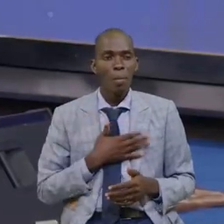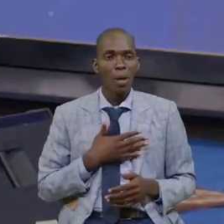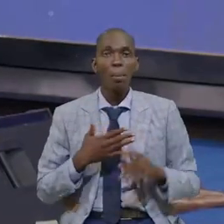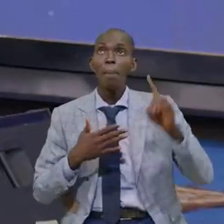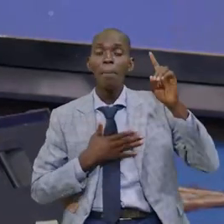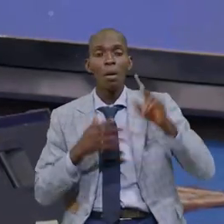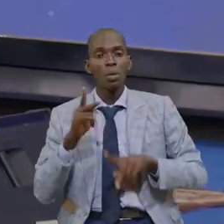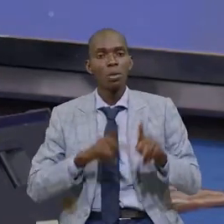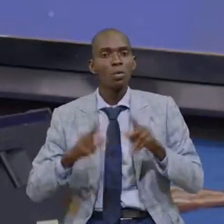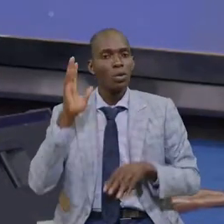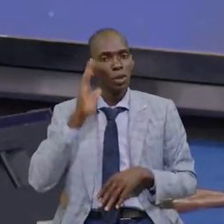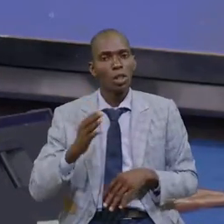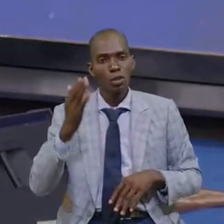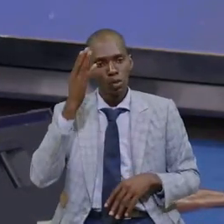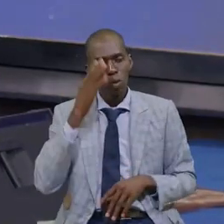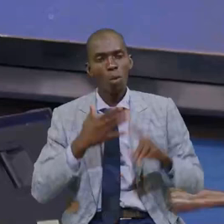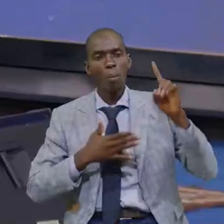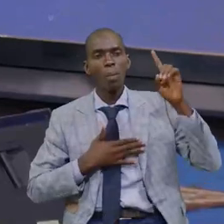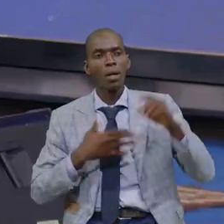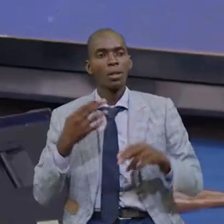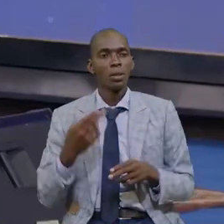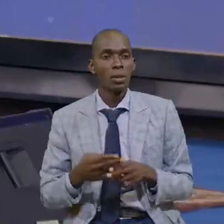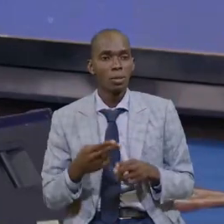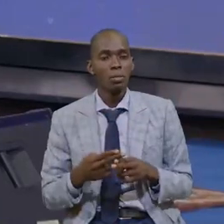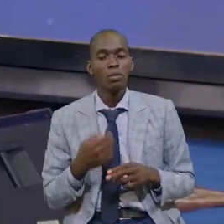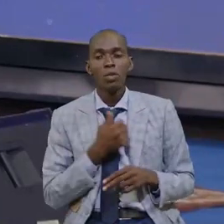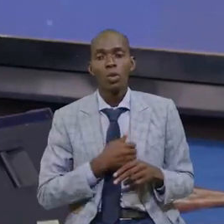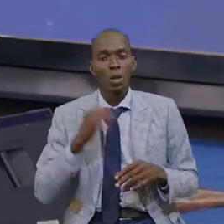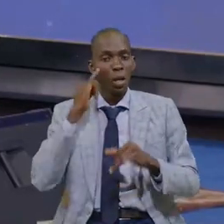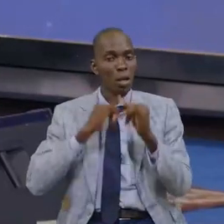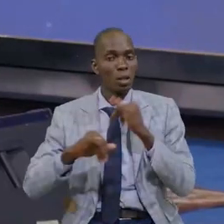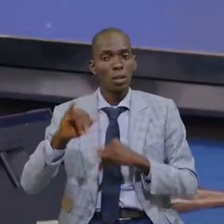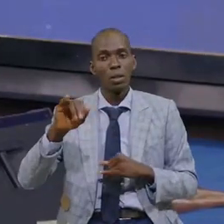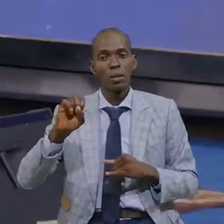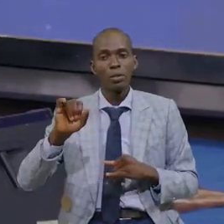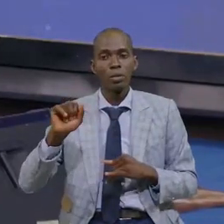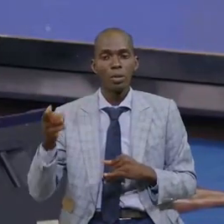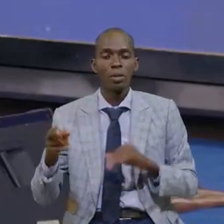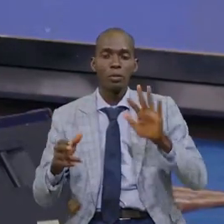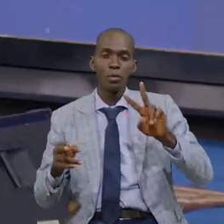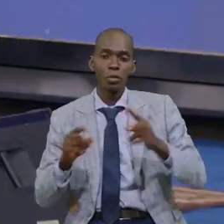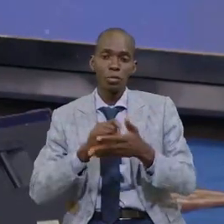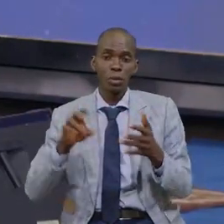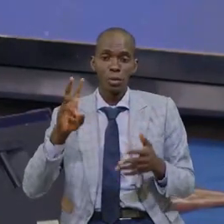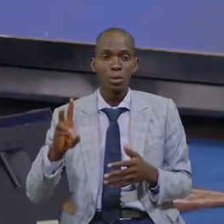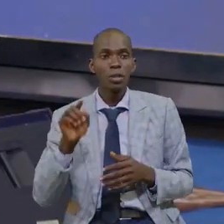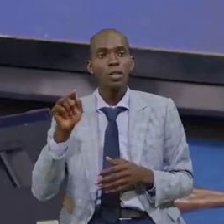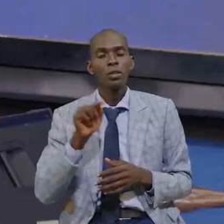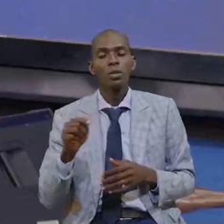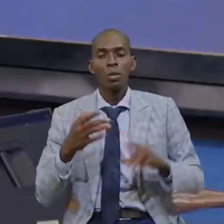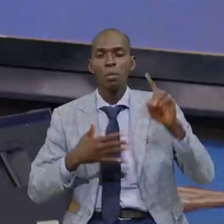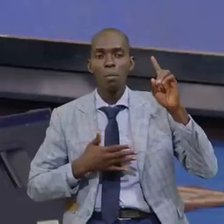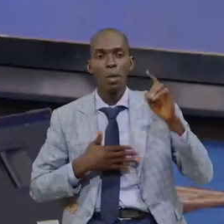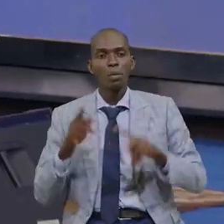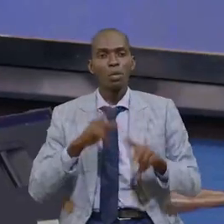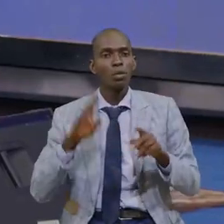nom. C'est pourquoi mon peuple connaîtra mon nom en ce jour-là. C'est pourquoi il saura en ce jour que c'est